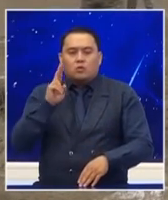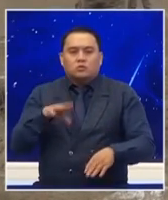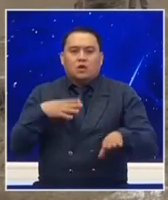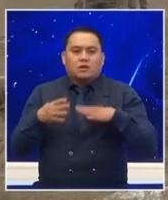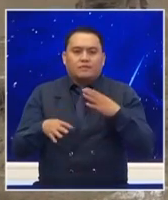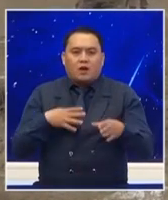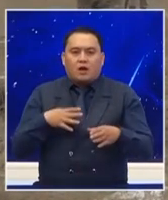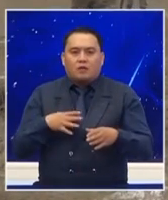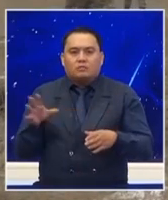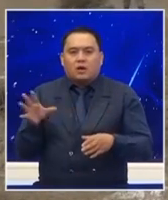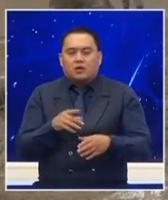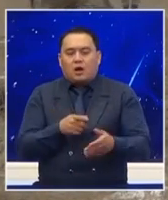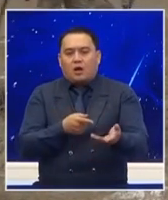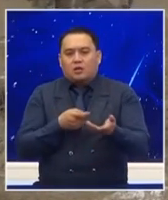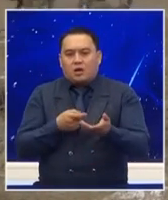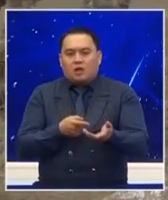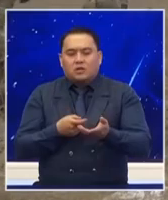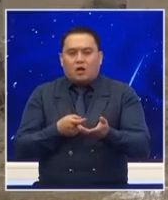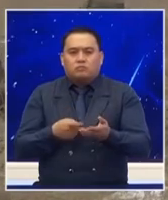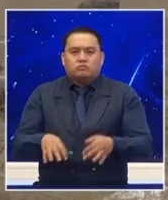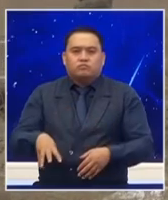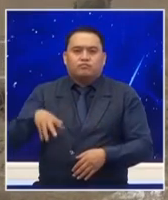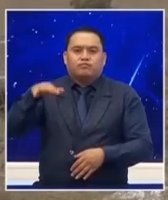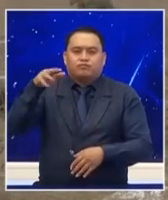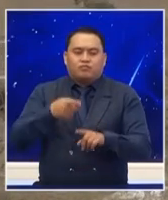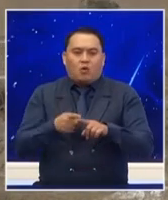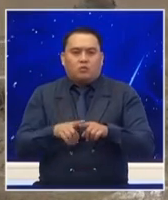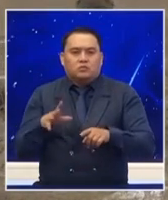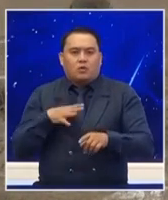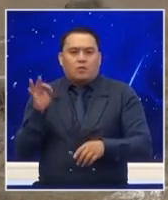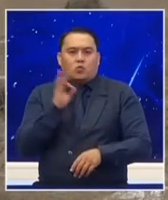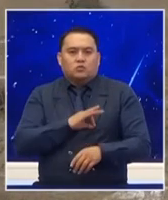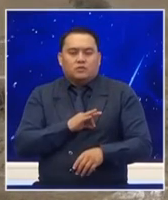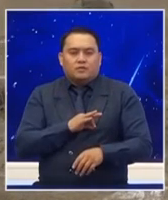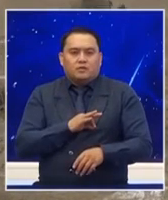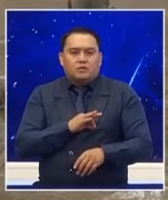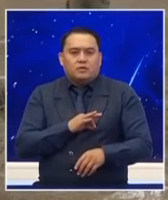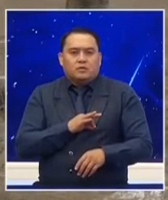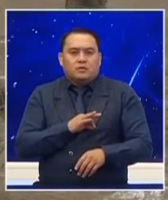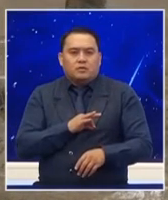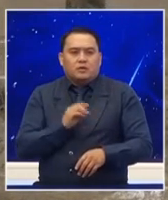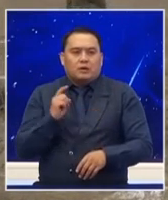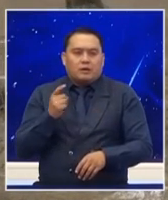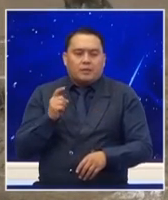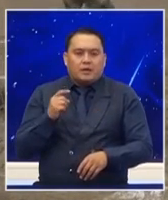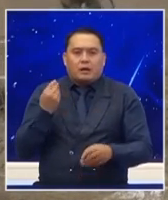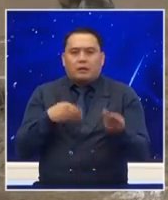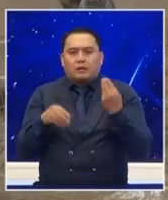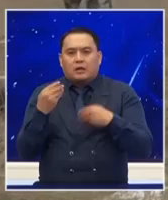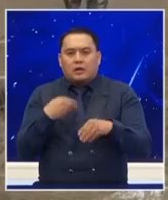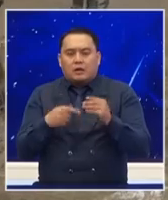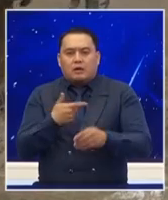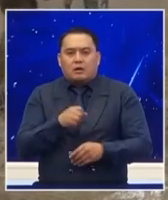оқ дәрілерменен атамыз және түтіндермен және осыларды қолданған кезде химиялық киім,